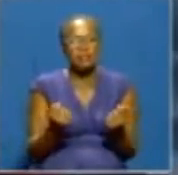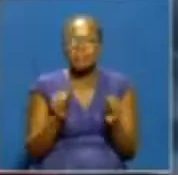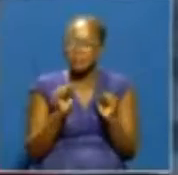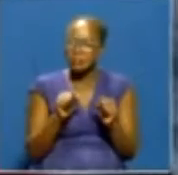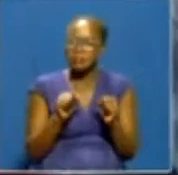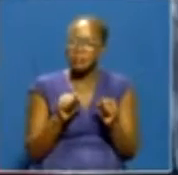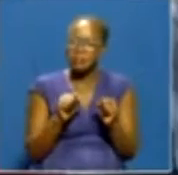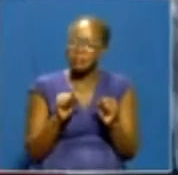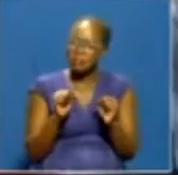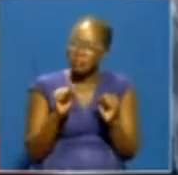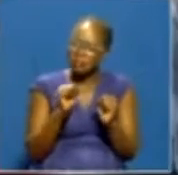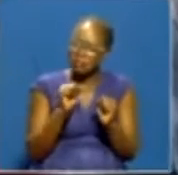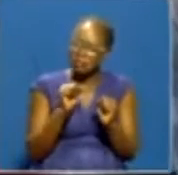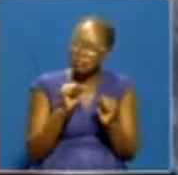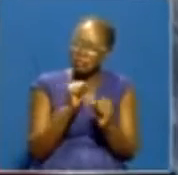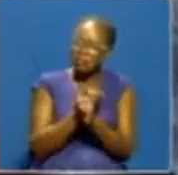mmoja kuweza